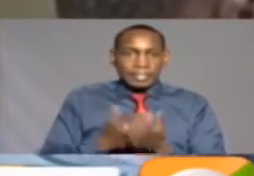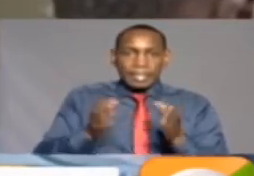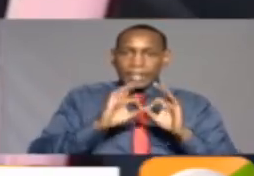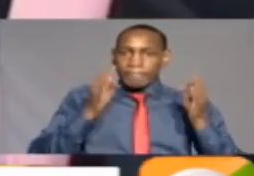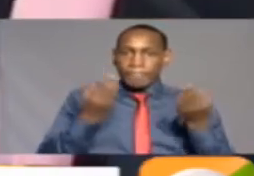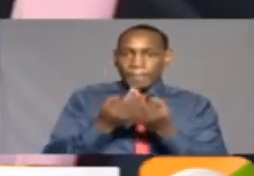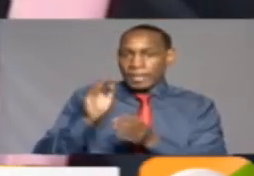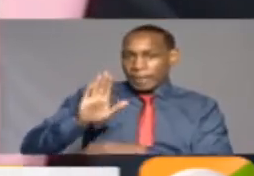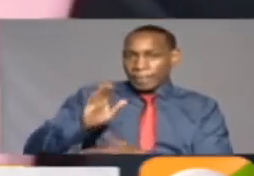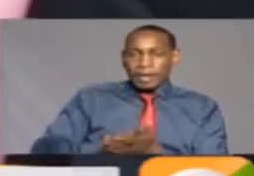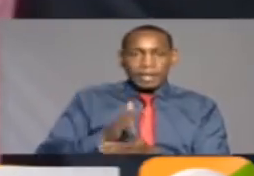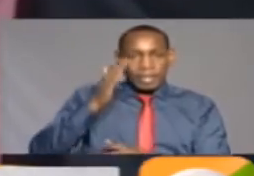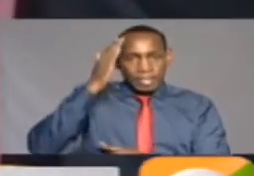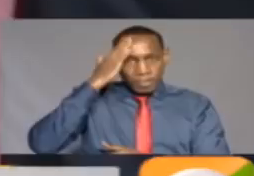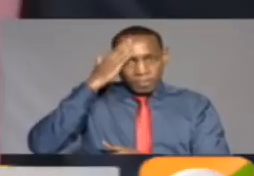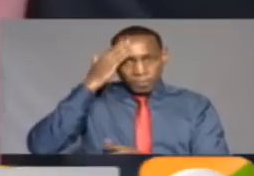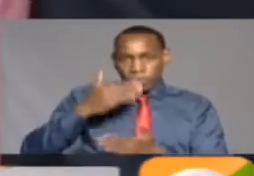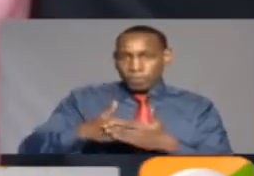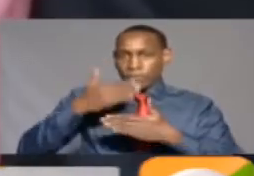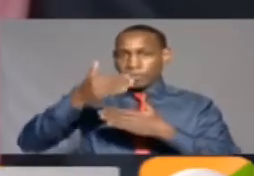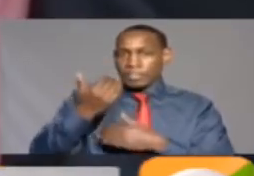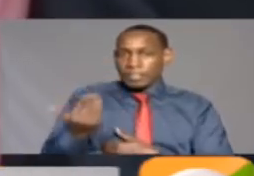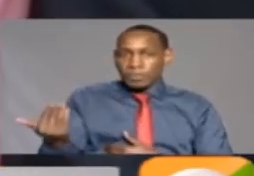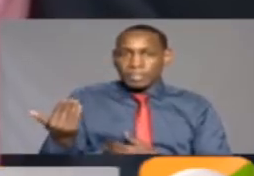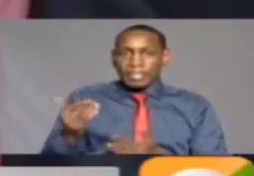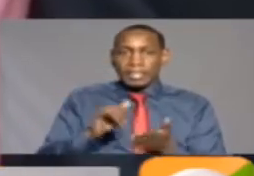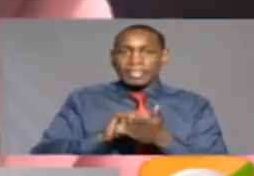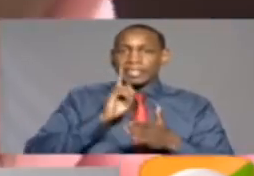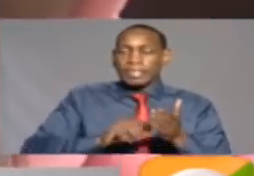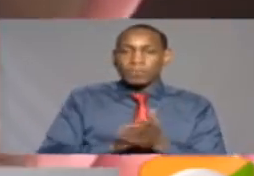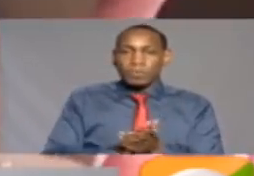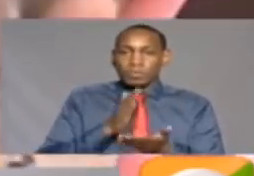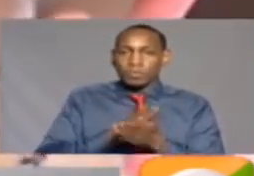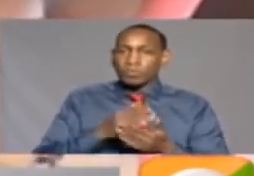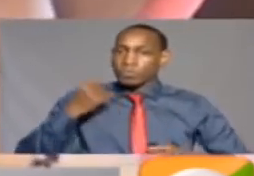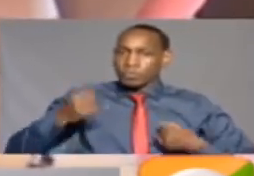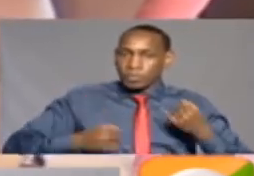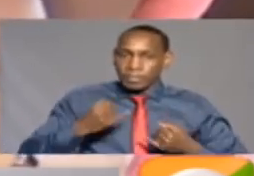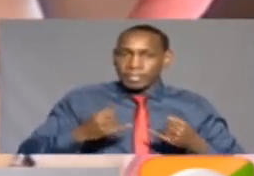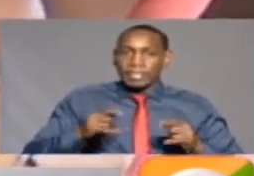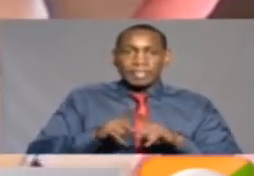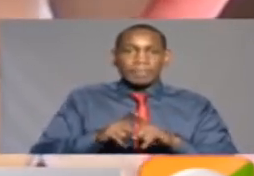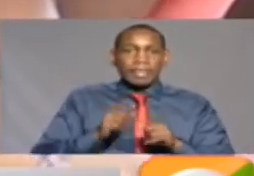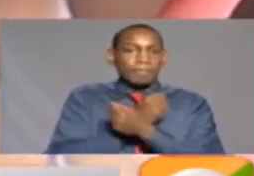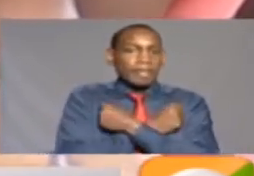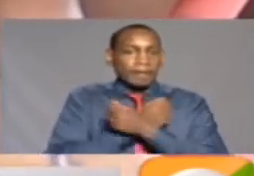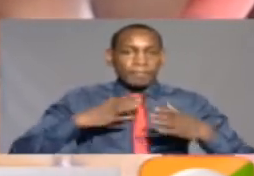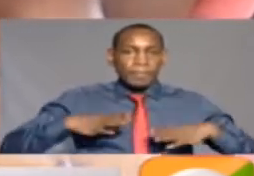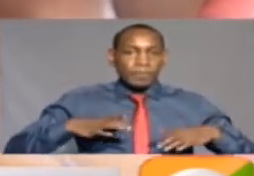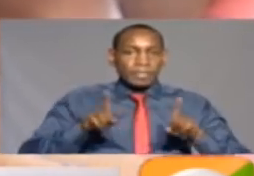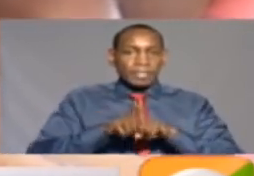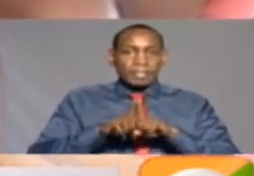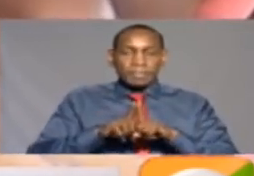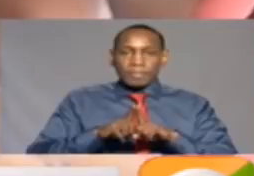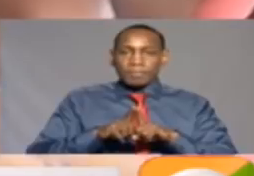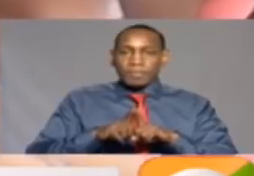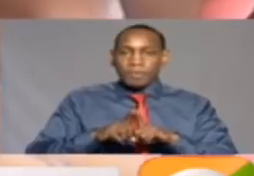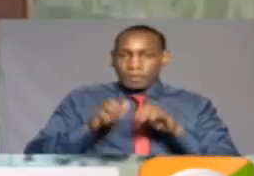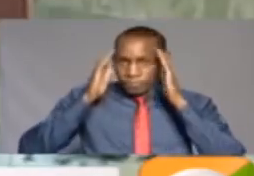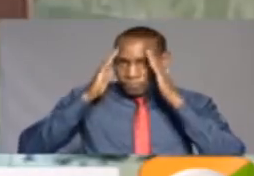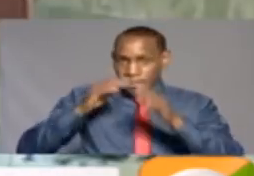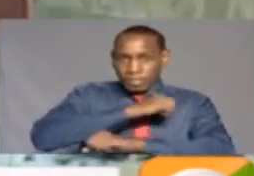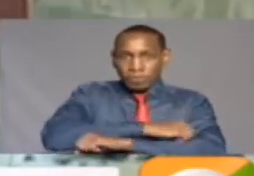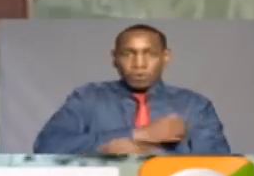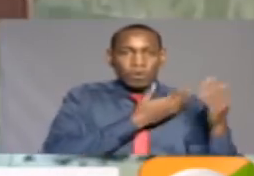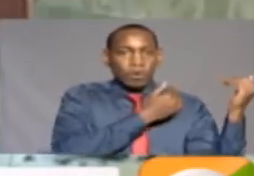familia hii kujua hatma ya mtoto ambaye wamemtaja kama mchangamfu, mpenda watu, kando na shupavu shuleni, matumaini